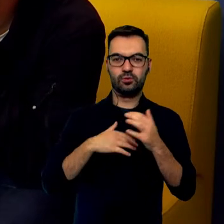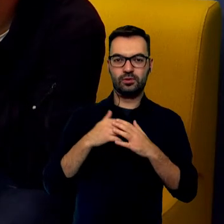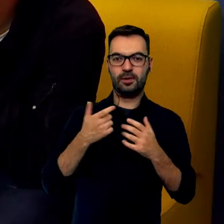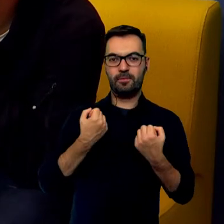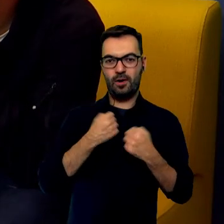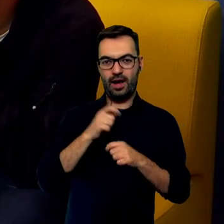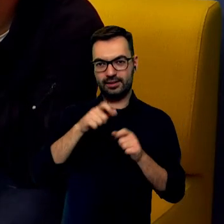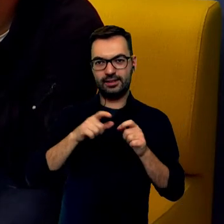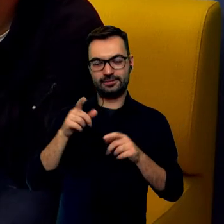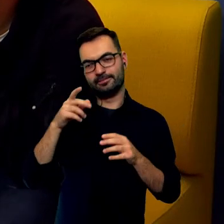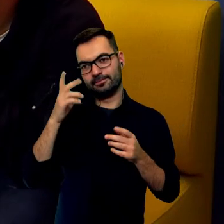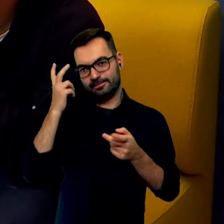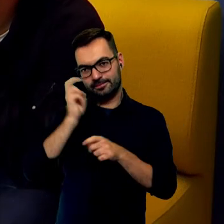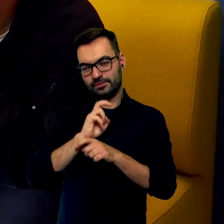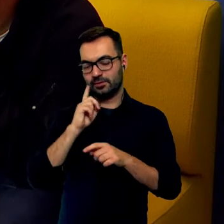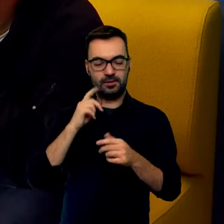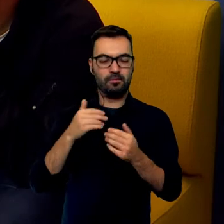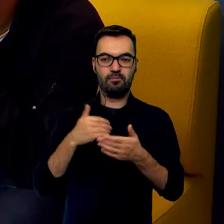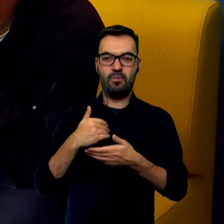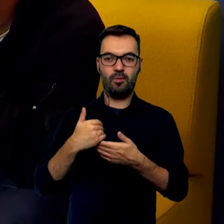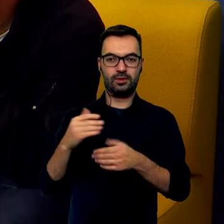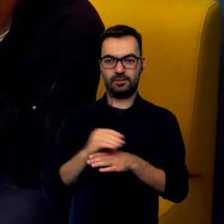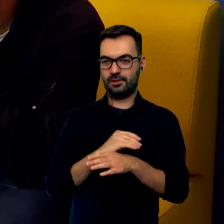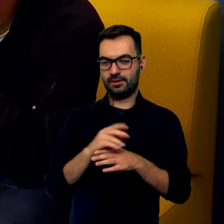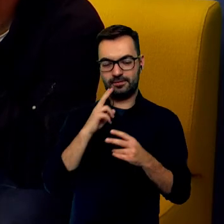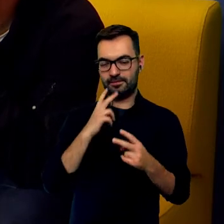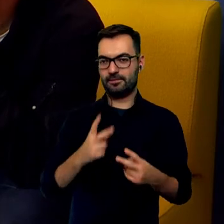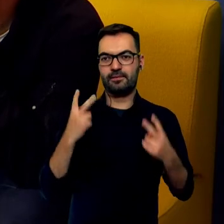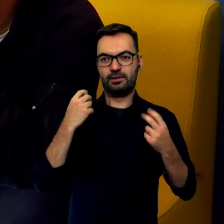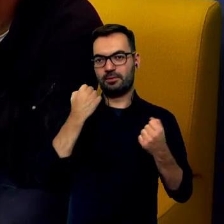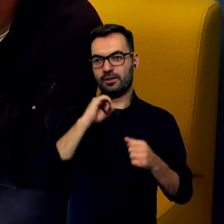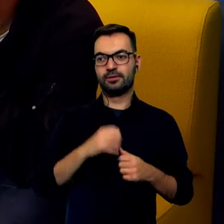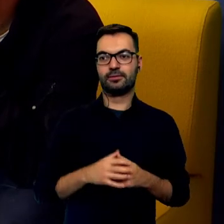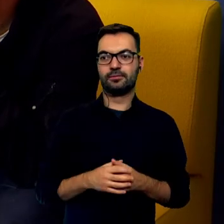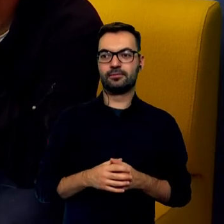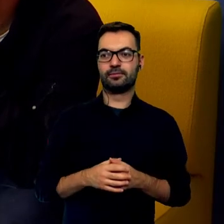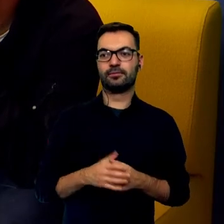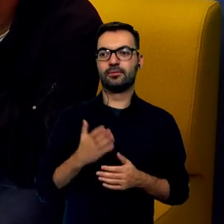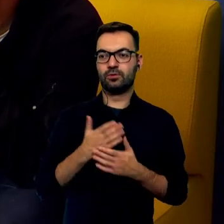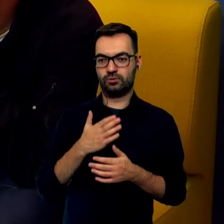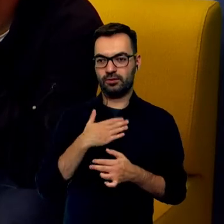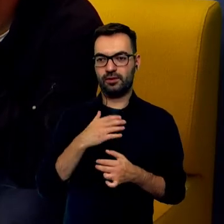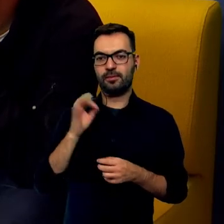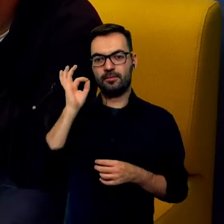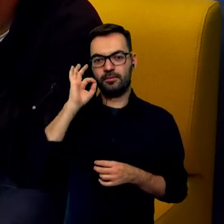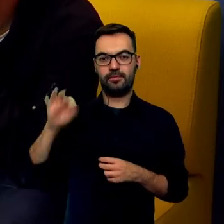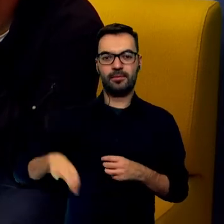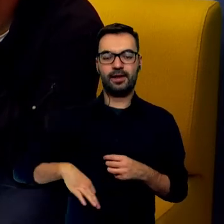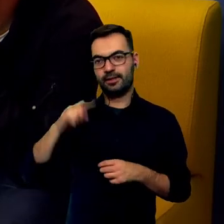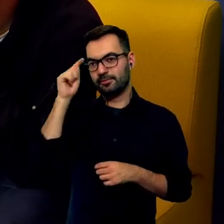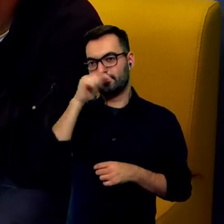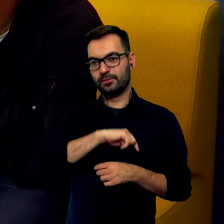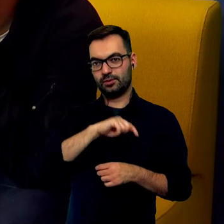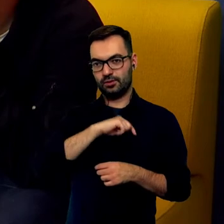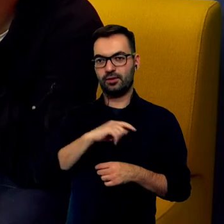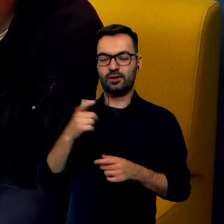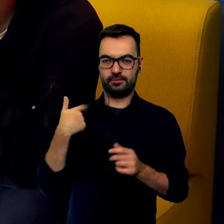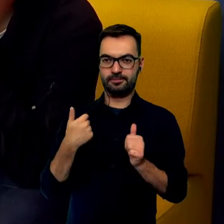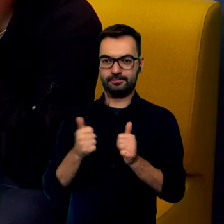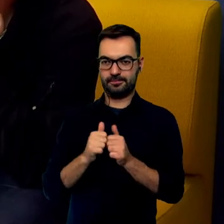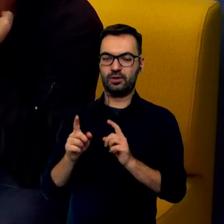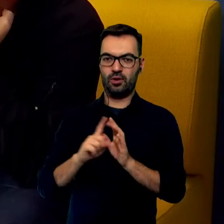postaci jest niezbędna. Ja wtedy już miałem panią psycholog, która mi